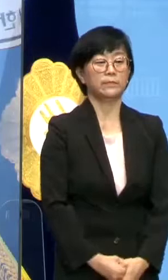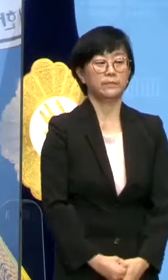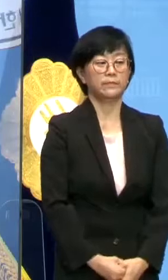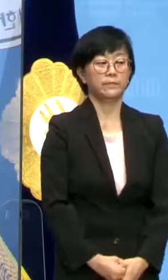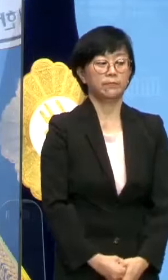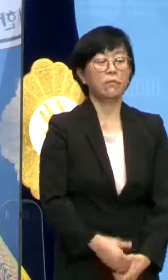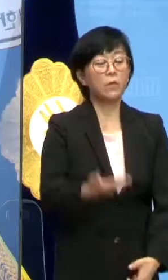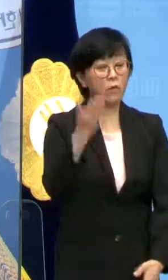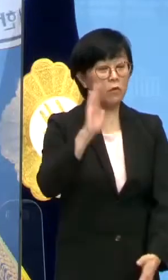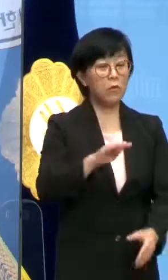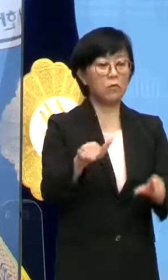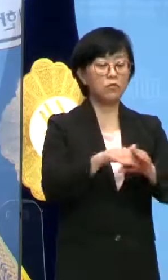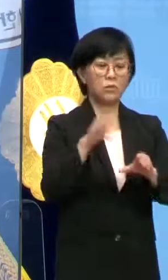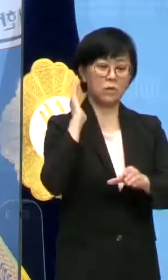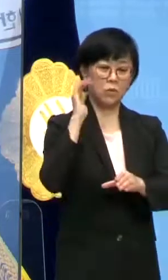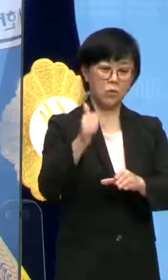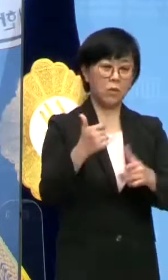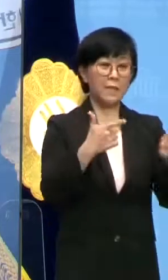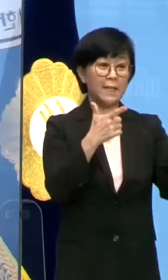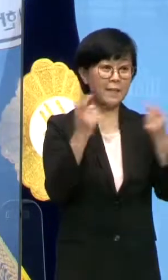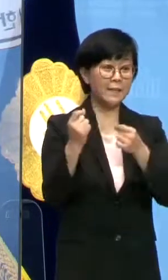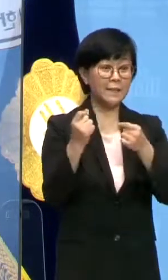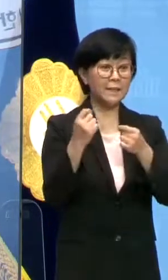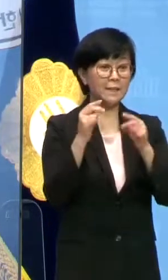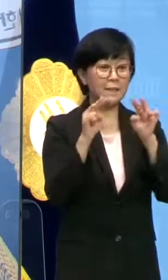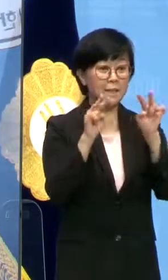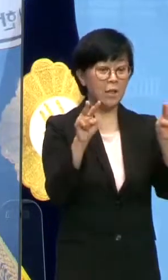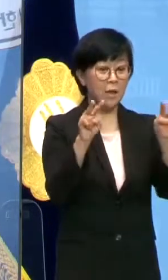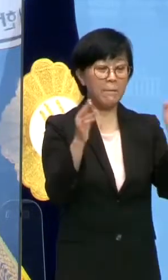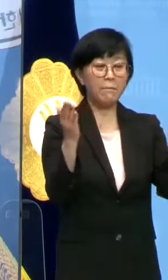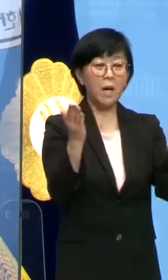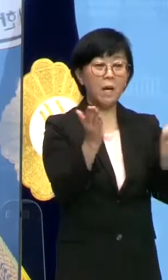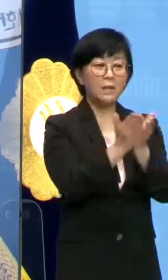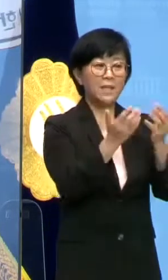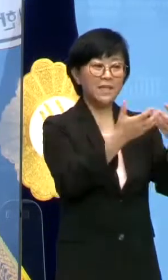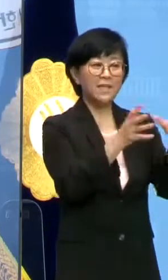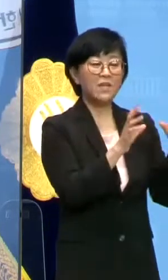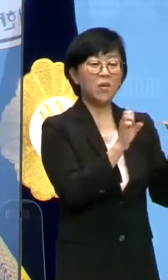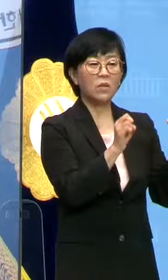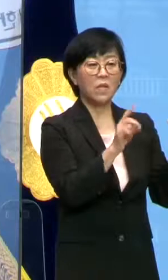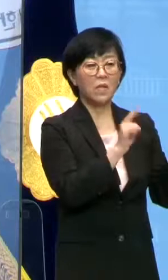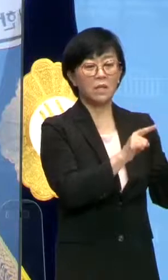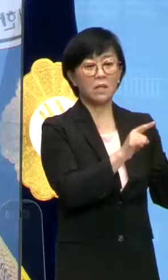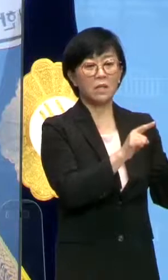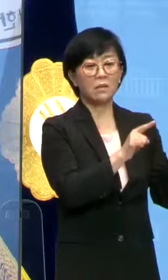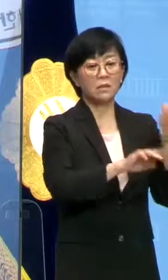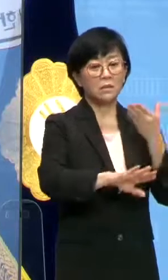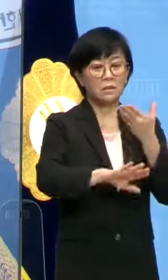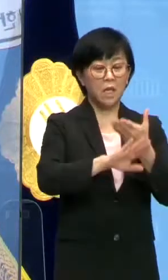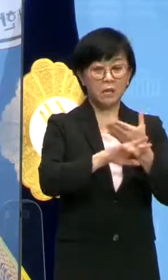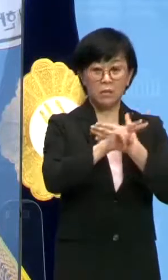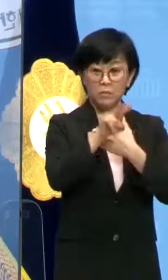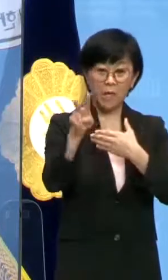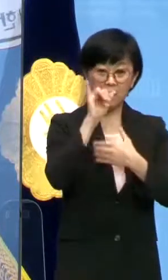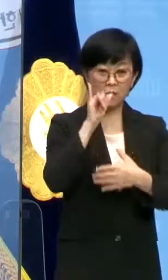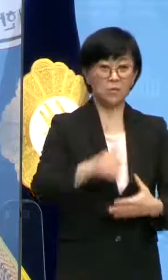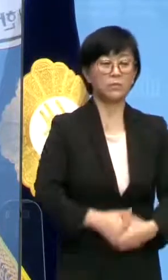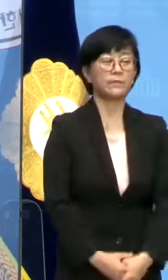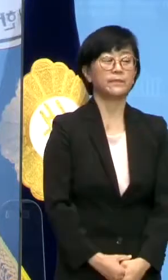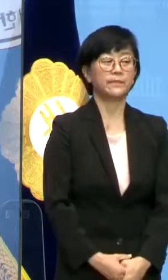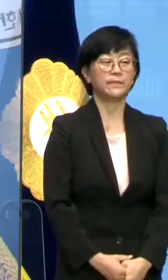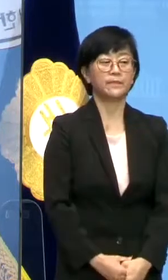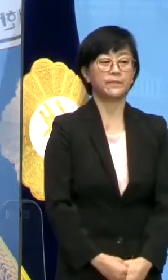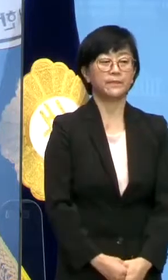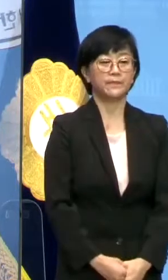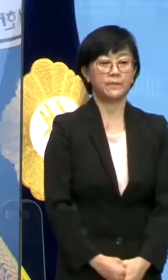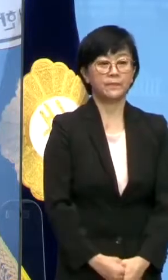그런데 문제는 대통령과 같은 시선을 낮추어야 할 집권여당의 시선은 다른 곳에 머물러 있습니다